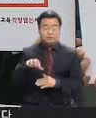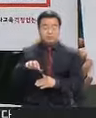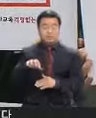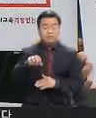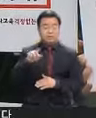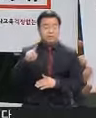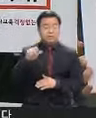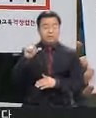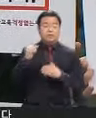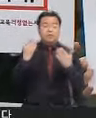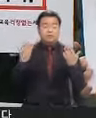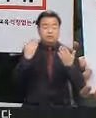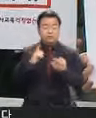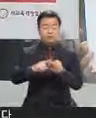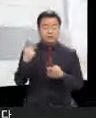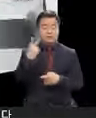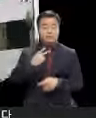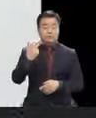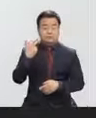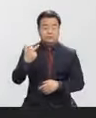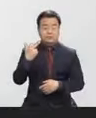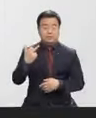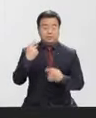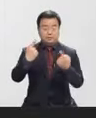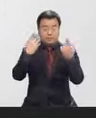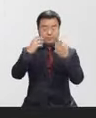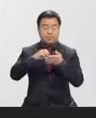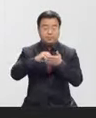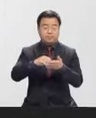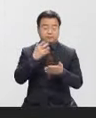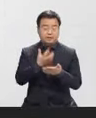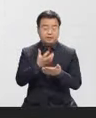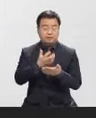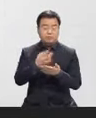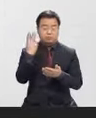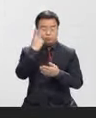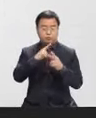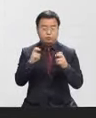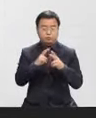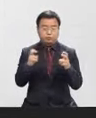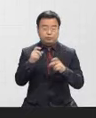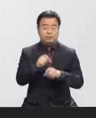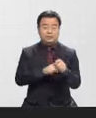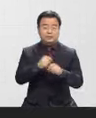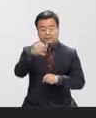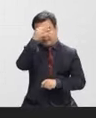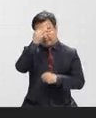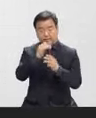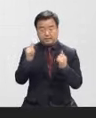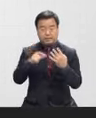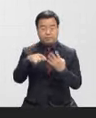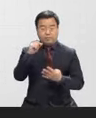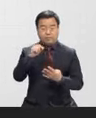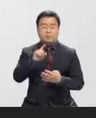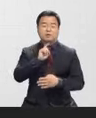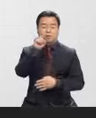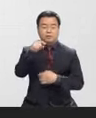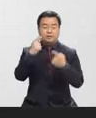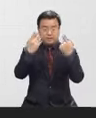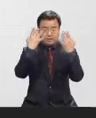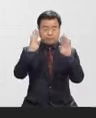2017학년도 대입 전형을 분석했습니다. 전체 수시 전형 가운데 특기자 전형 모집 비율은 연세대가 33%에